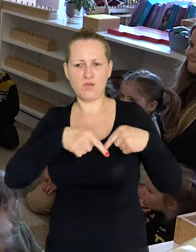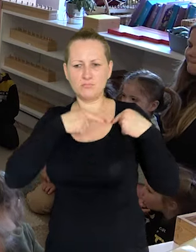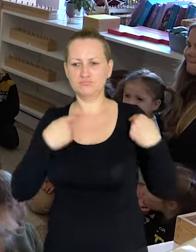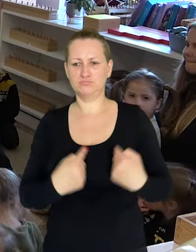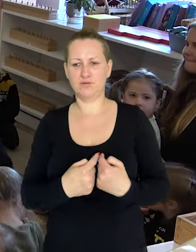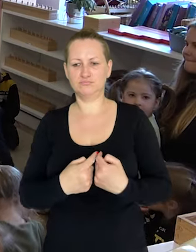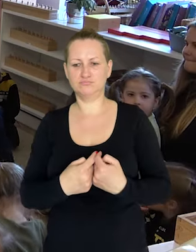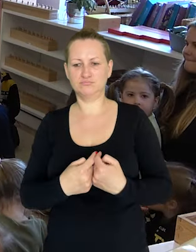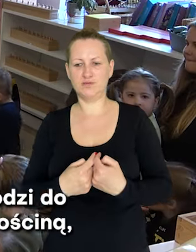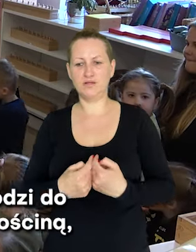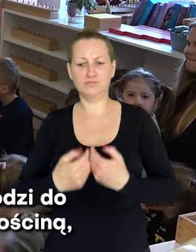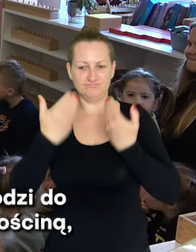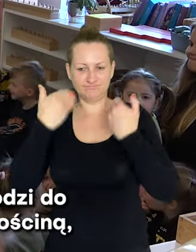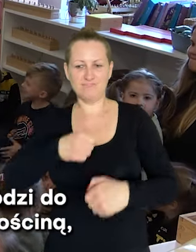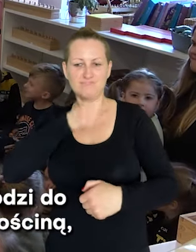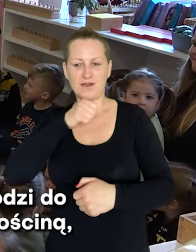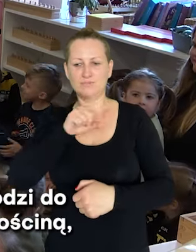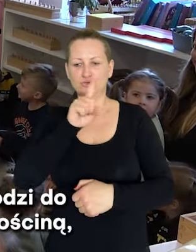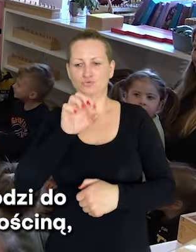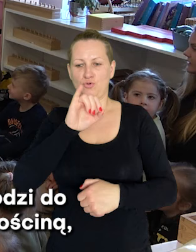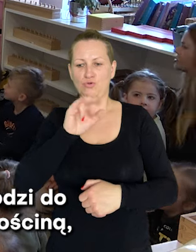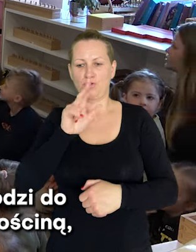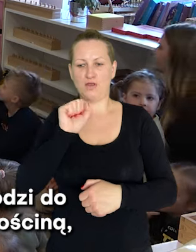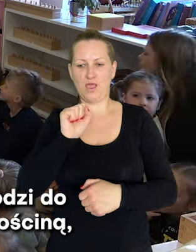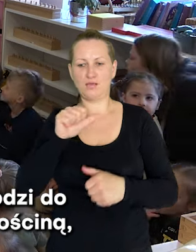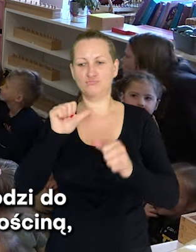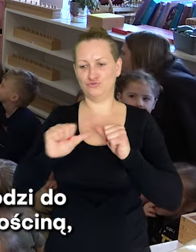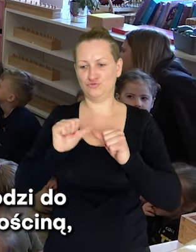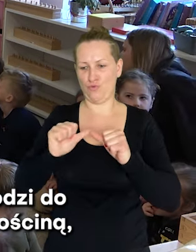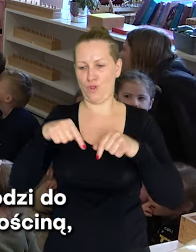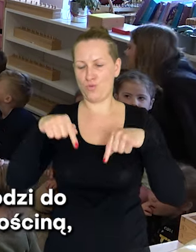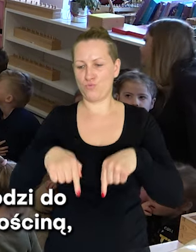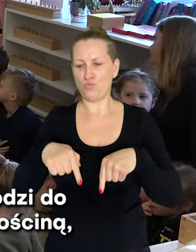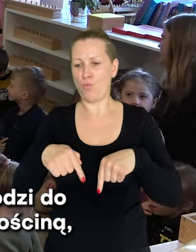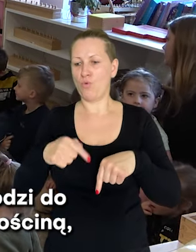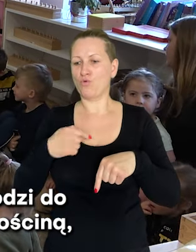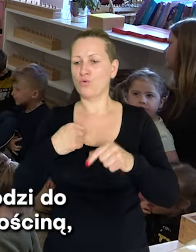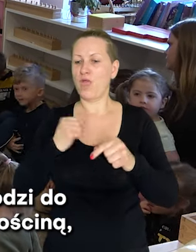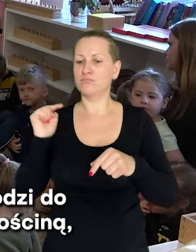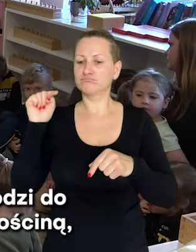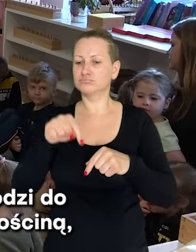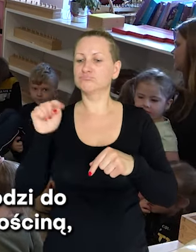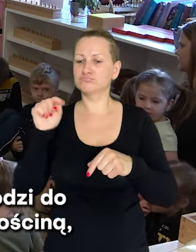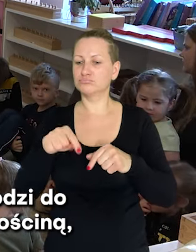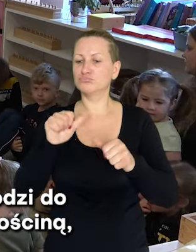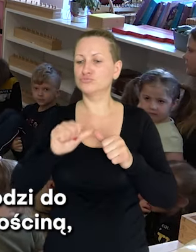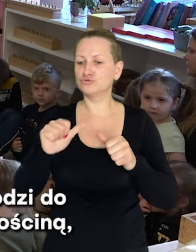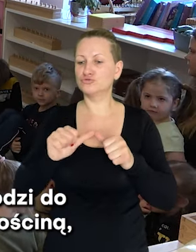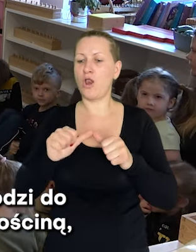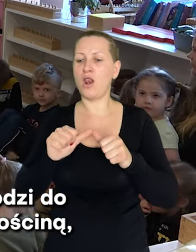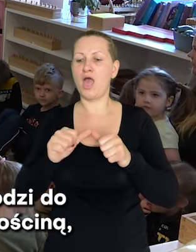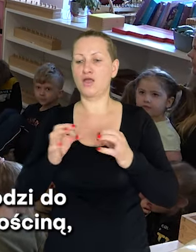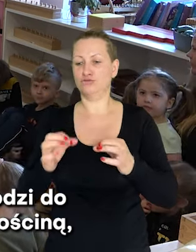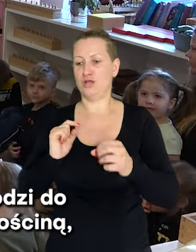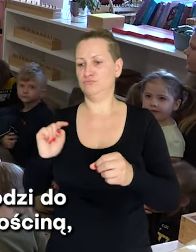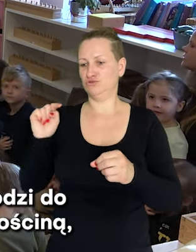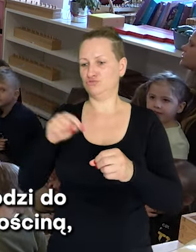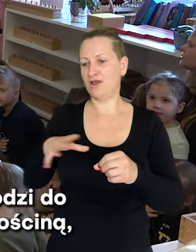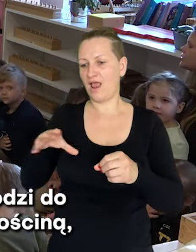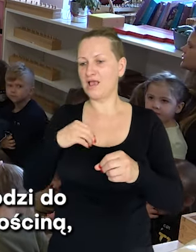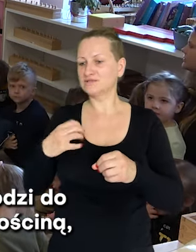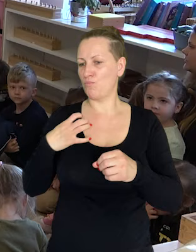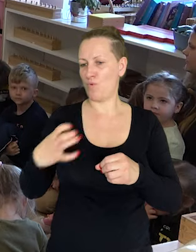sercu. Aha. Jestem babcią Zojki, przedszkolaka, który chodzi do tutejszego przedszkola. I dzisiaj przyszłam